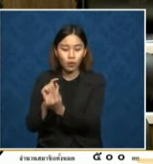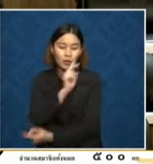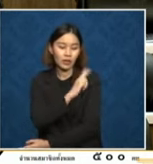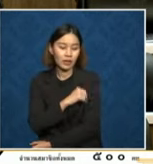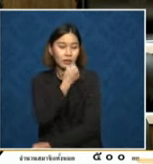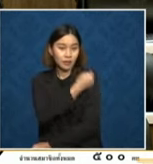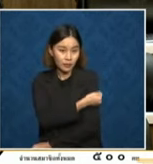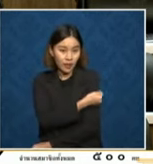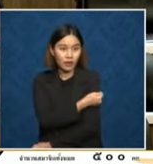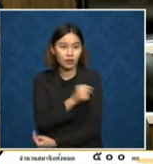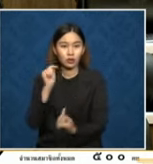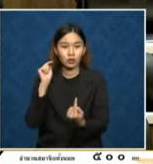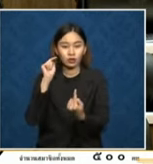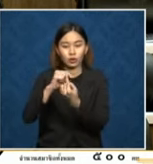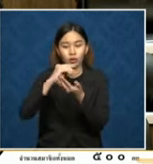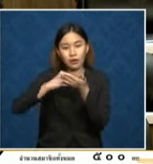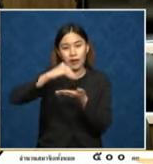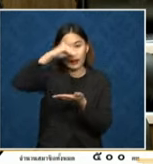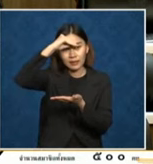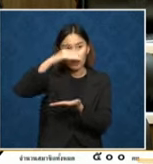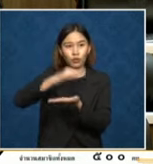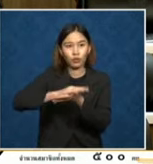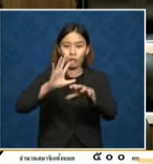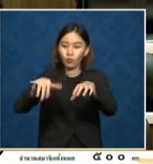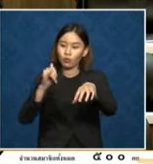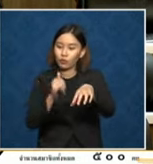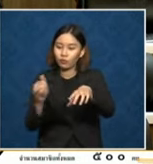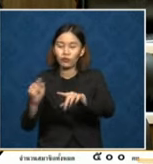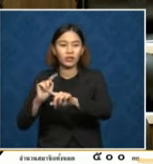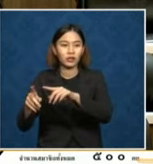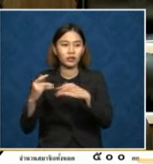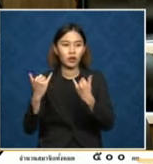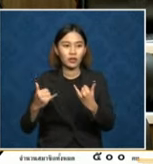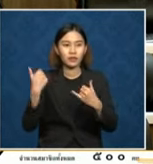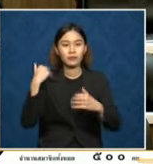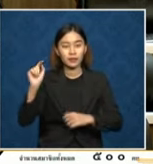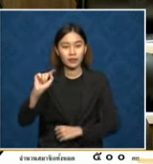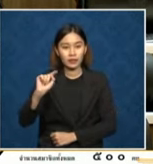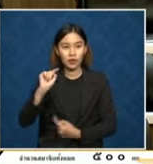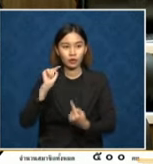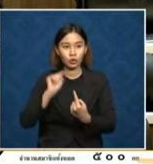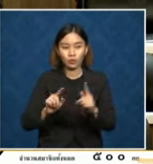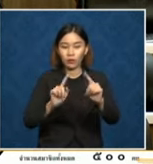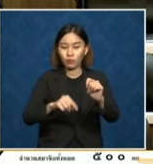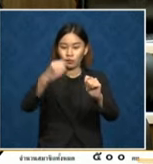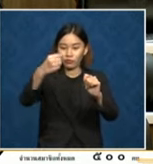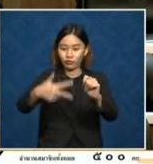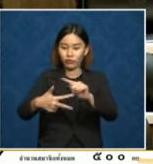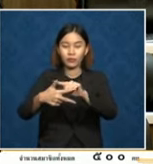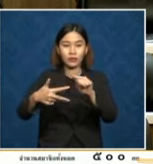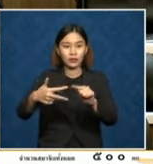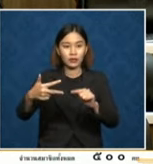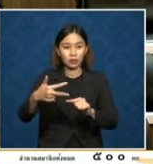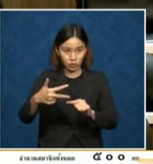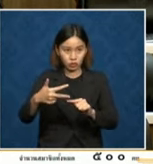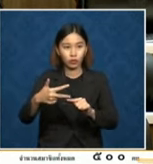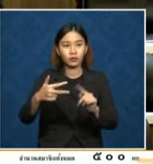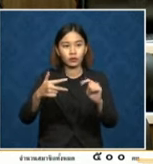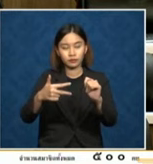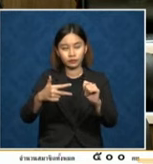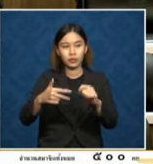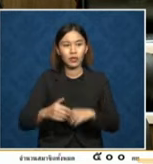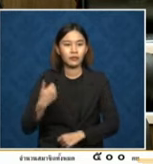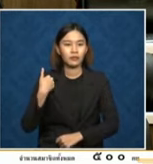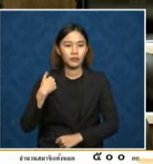ลด้านการเข้าถึงการศึกษาครับปัจจุบันได้มีการประชาคมของ3ตำบลในพื้นที่ที่เกี่ยวข้อง